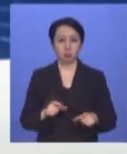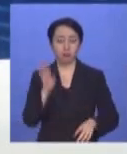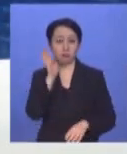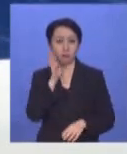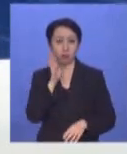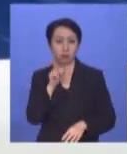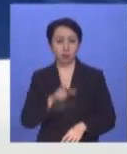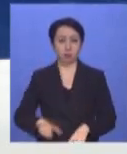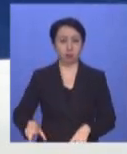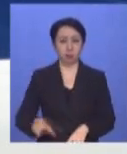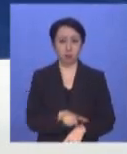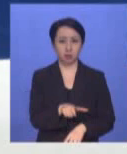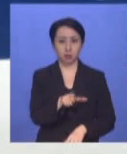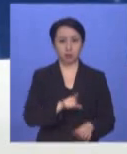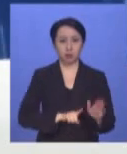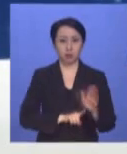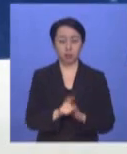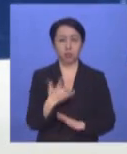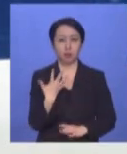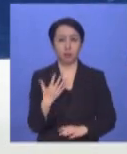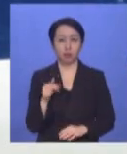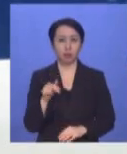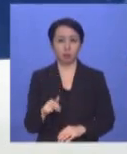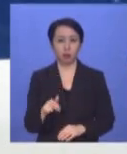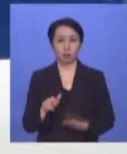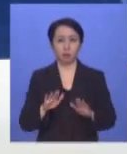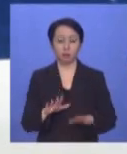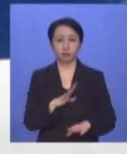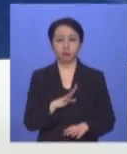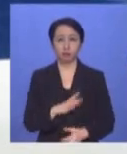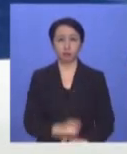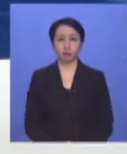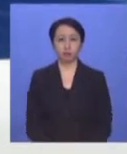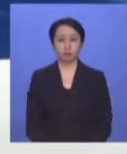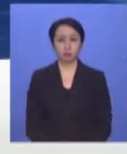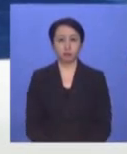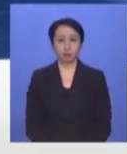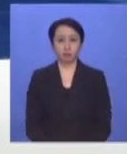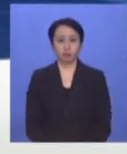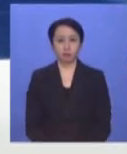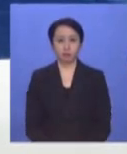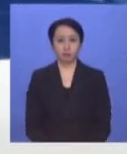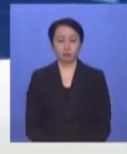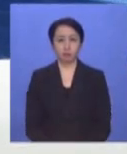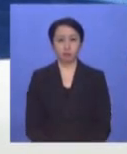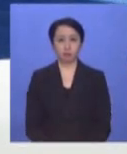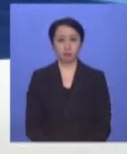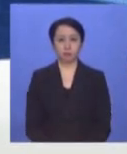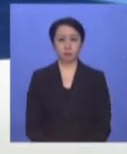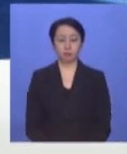с реки Исиль начала прибывать 5 апреля. На месте побывала наша съемочная группа.